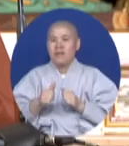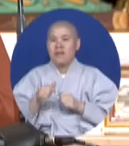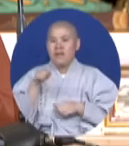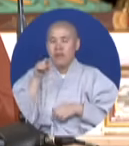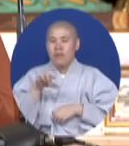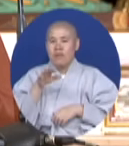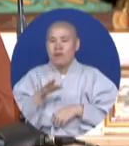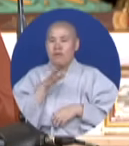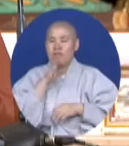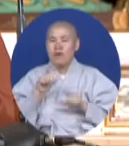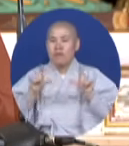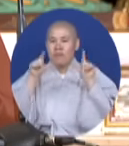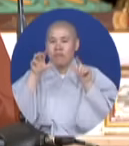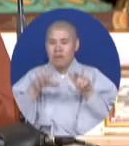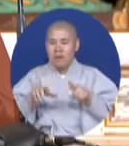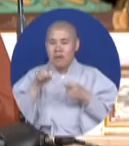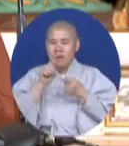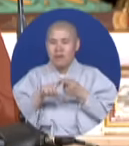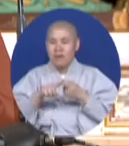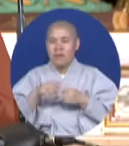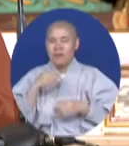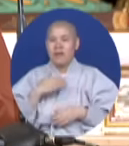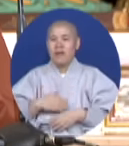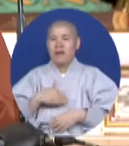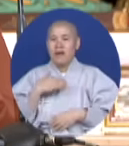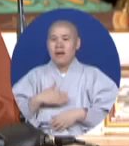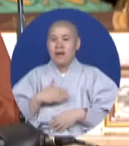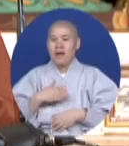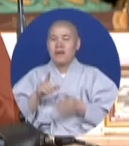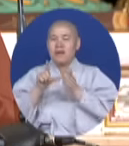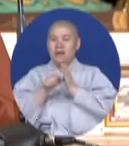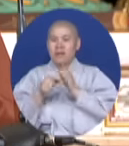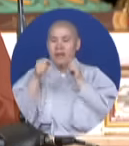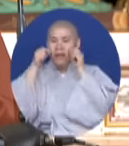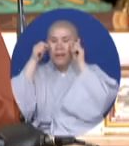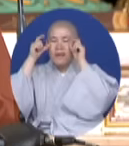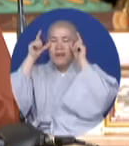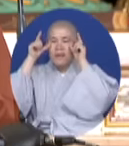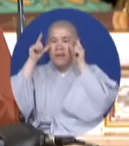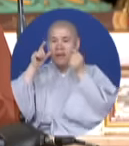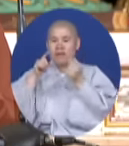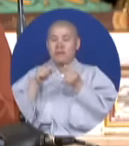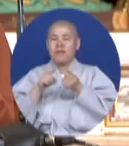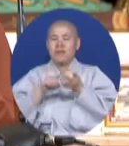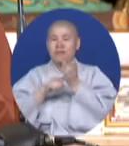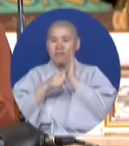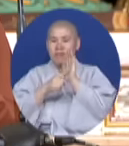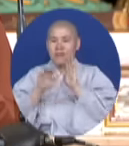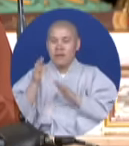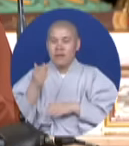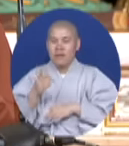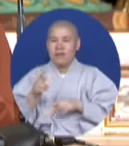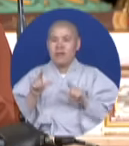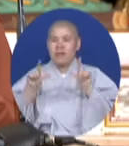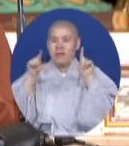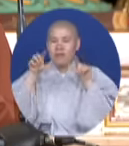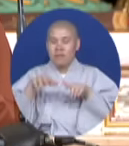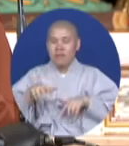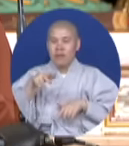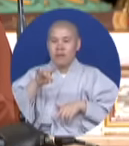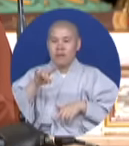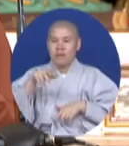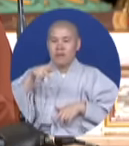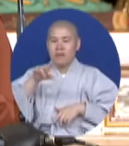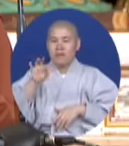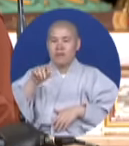그걸 아는 걸 깨달음이라고 하는 거예요 그래서 동방은 정방이고